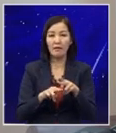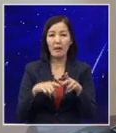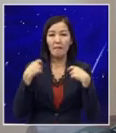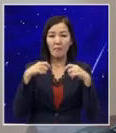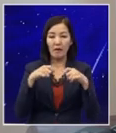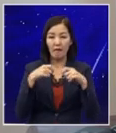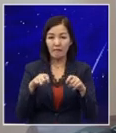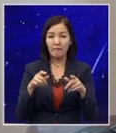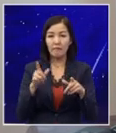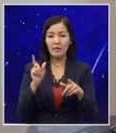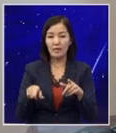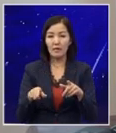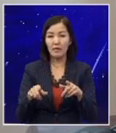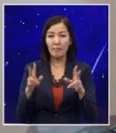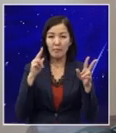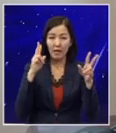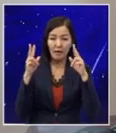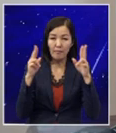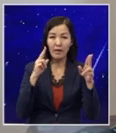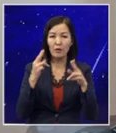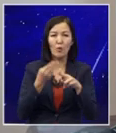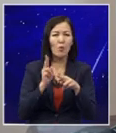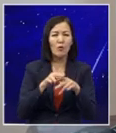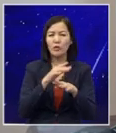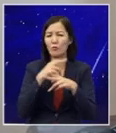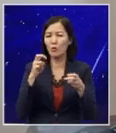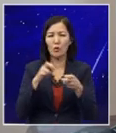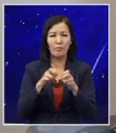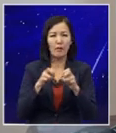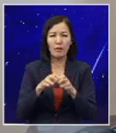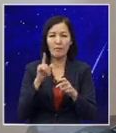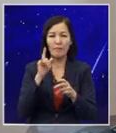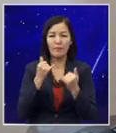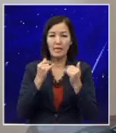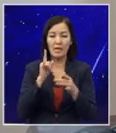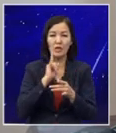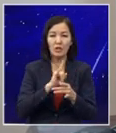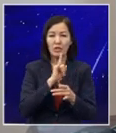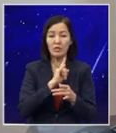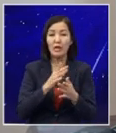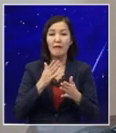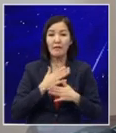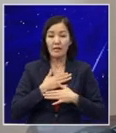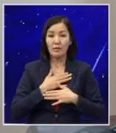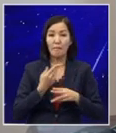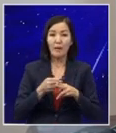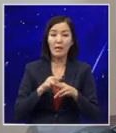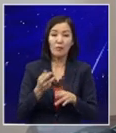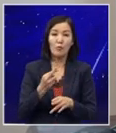продавцы, парикмахер. Очень много проблем для женщин в нашем селе, поэтому я хочу